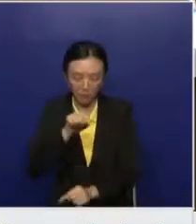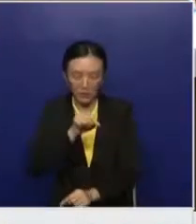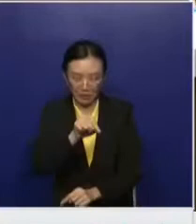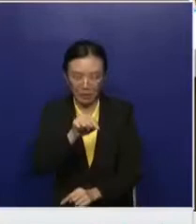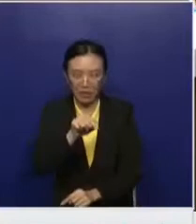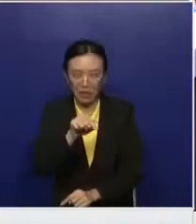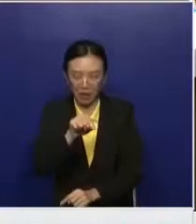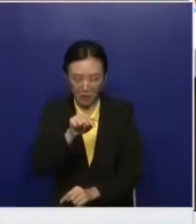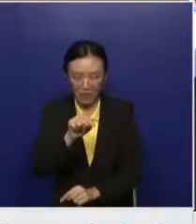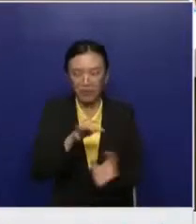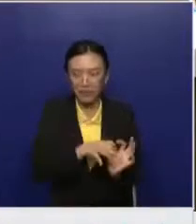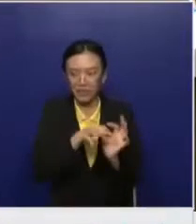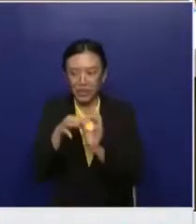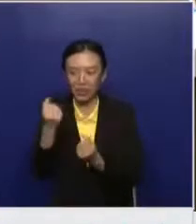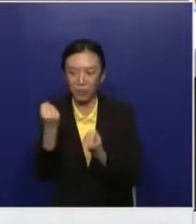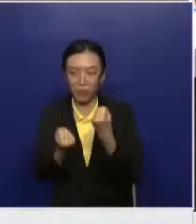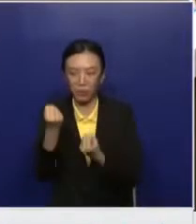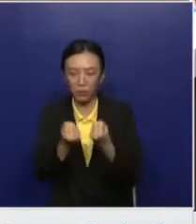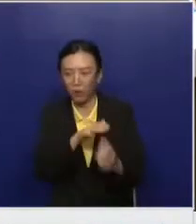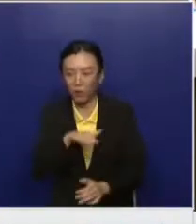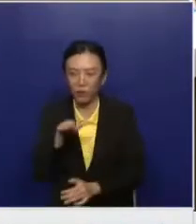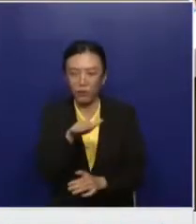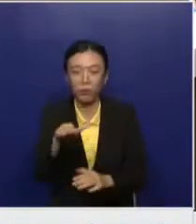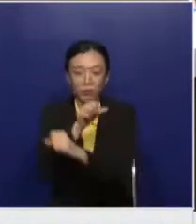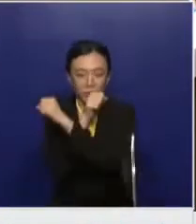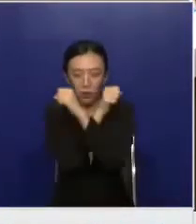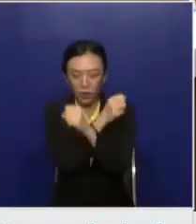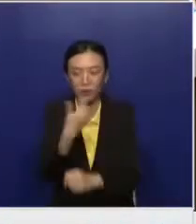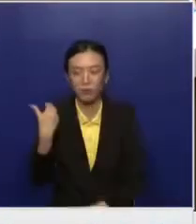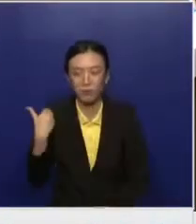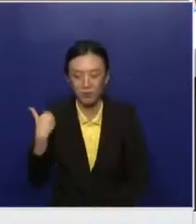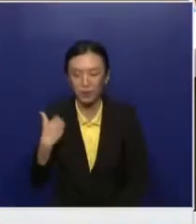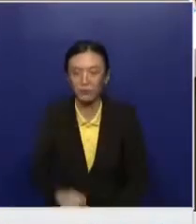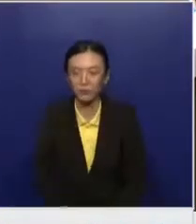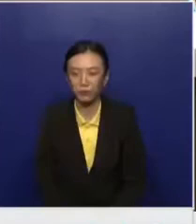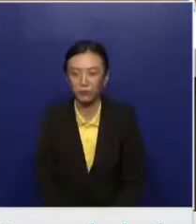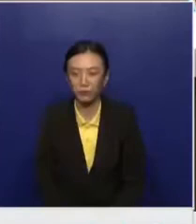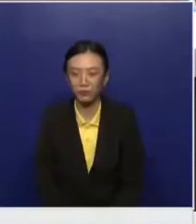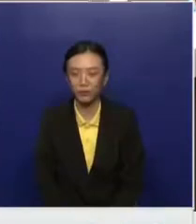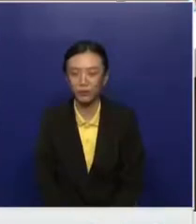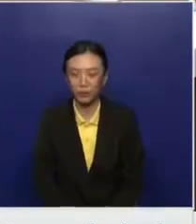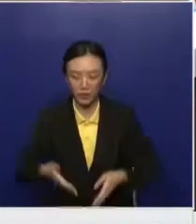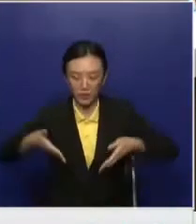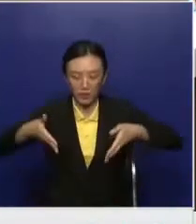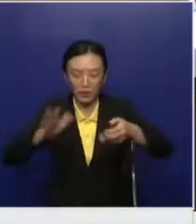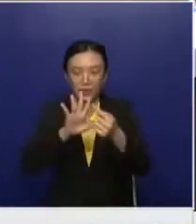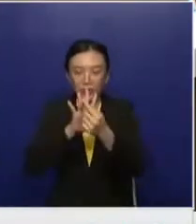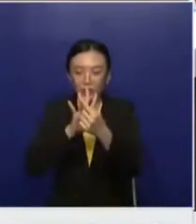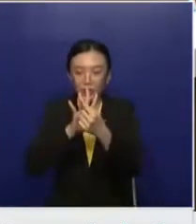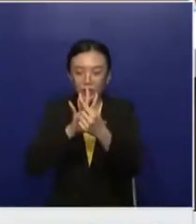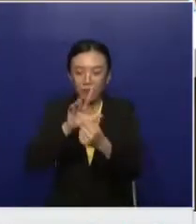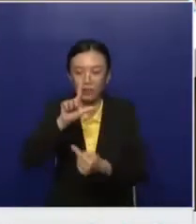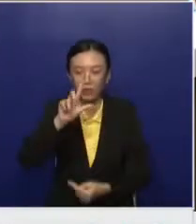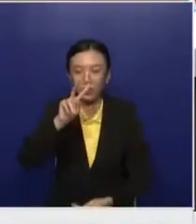การขับขี่รถเนี่ยเกิดความปลอดภัยเกิดขึ้นนะครับต่อไปเรื่องของสโลเลนแล้วก็เลนล้อเลี้ยวอย่างถนนสุ